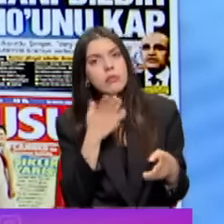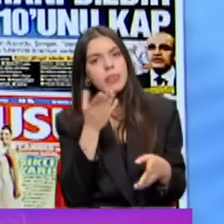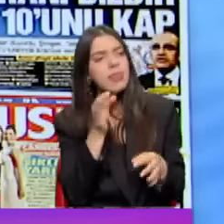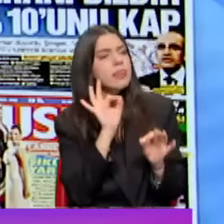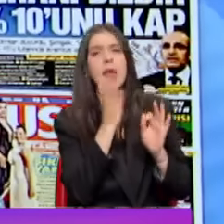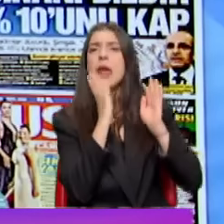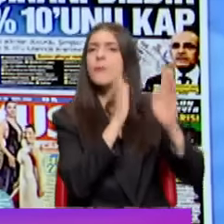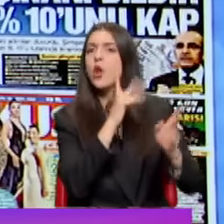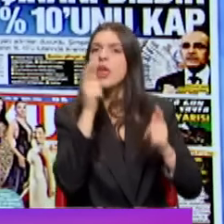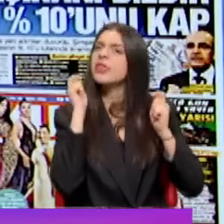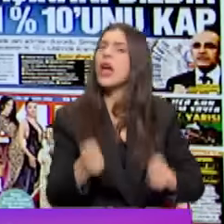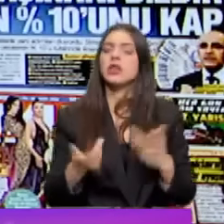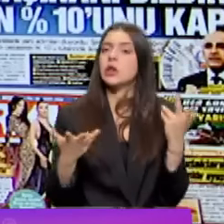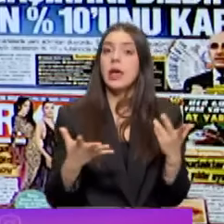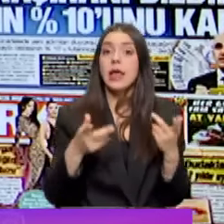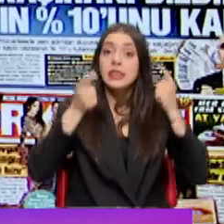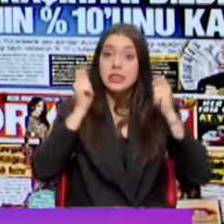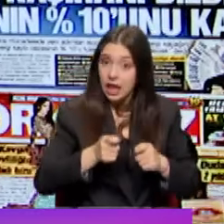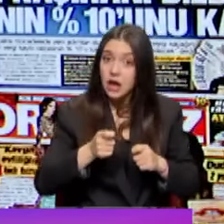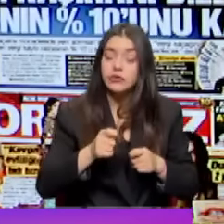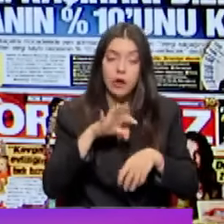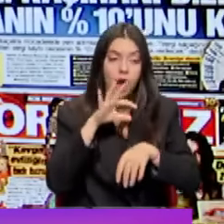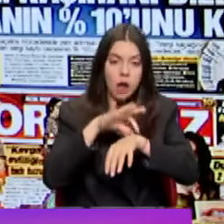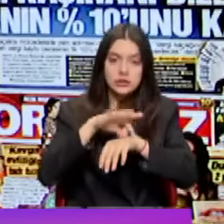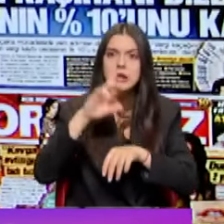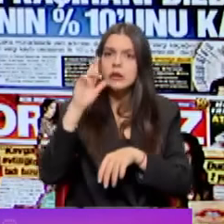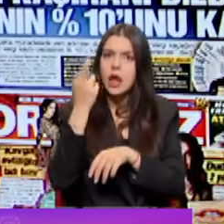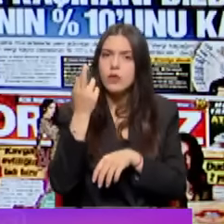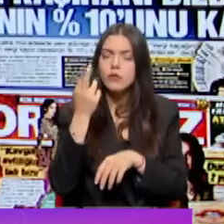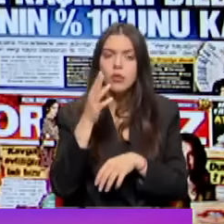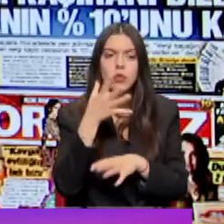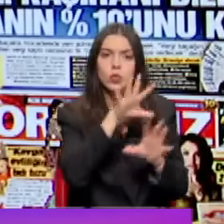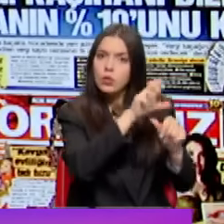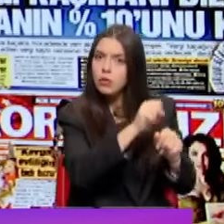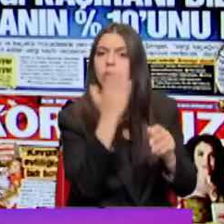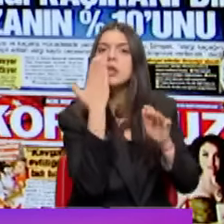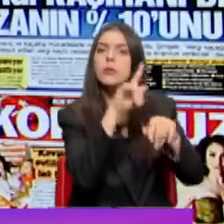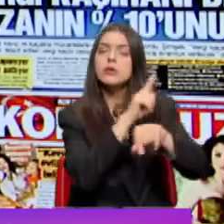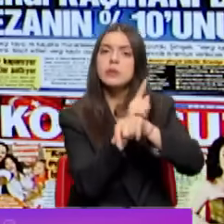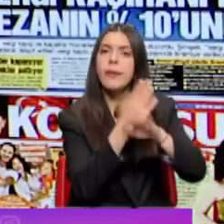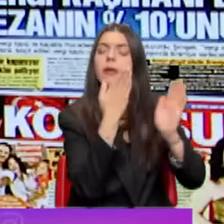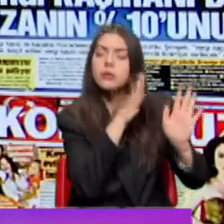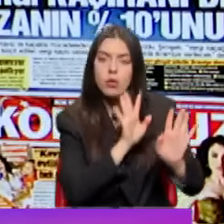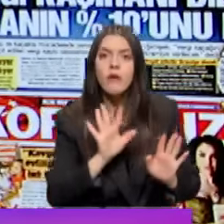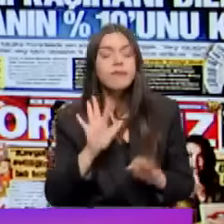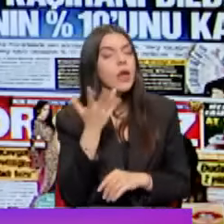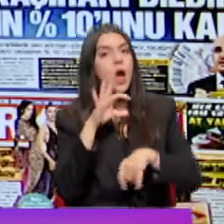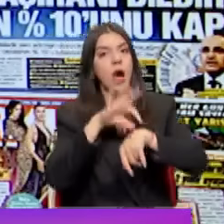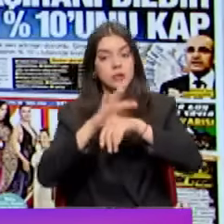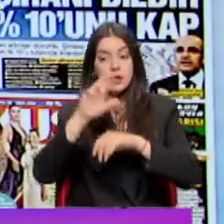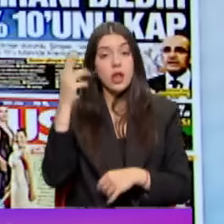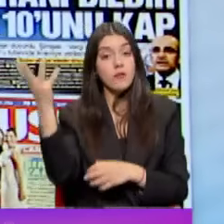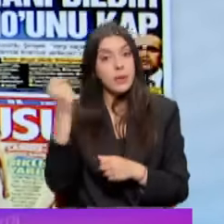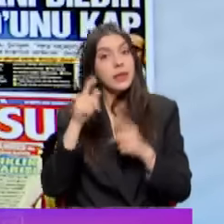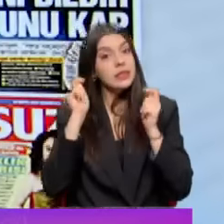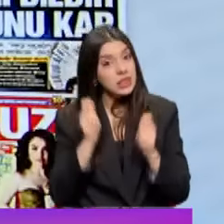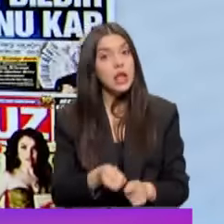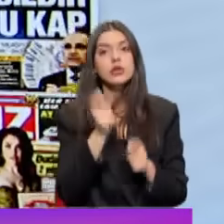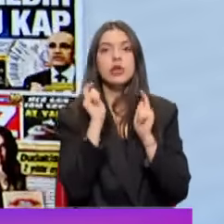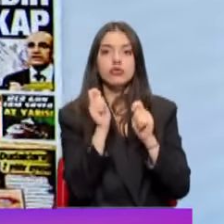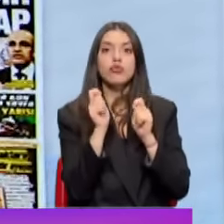böyle Gerçek Nedir gerçekten hastalar randevularına zamanında gitmiyorlar mı yoksa hastalar randevu almakta gerçekten